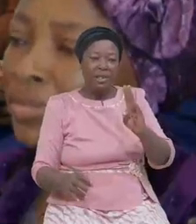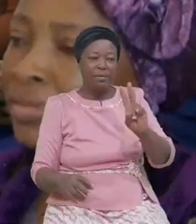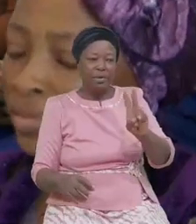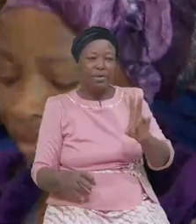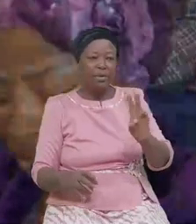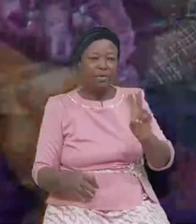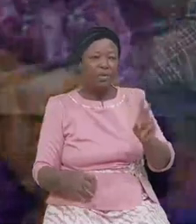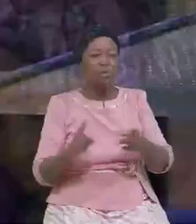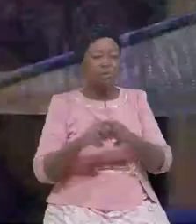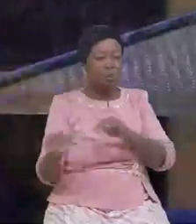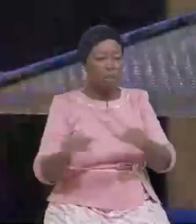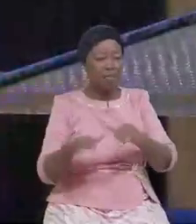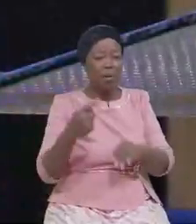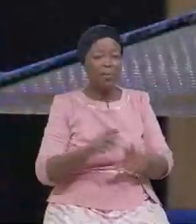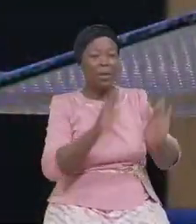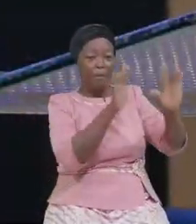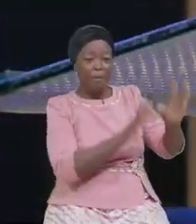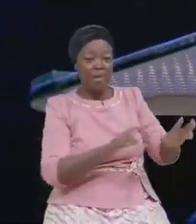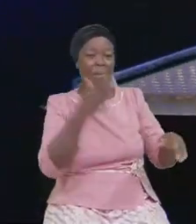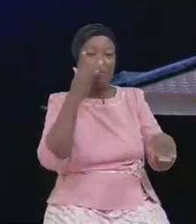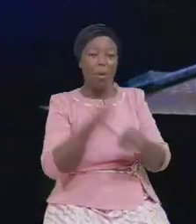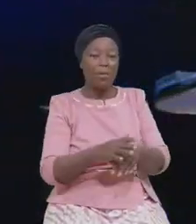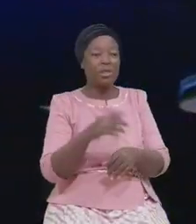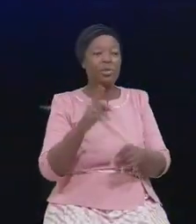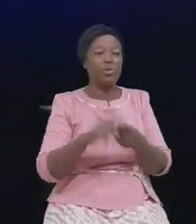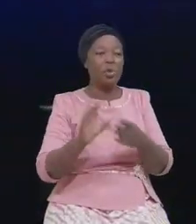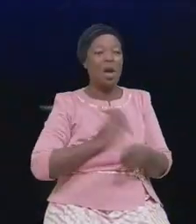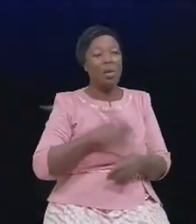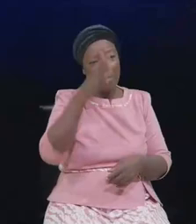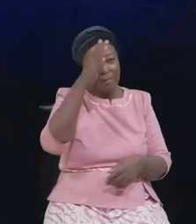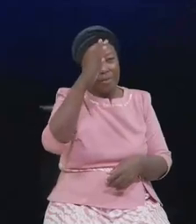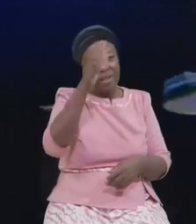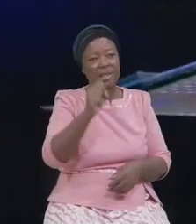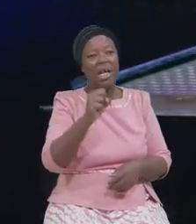ainsi qu'il manifeste sa miséricorde envers le Père.